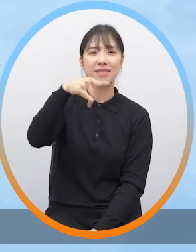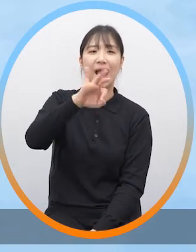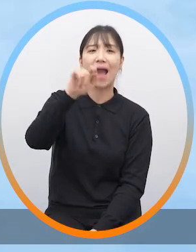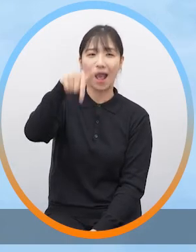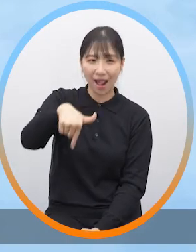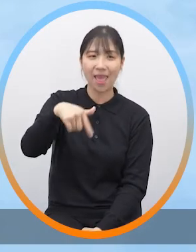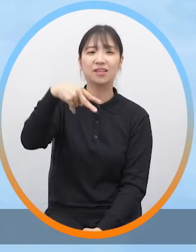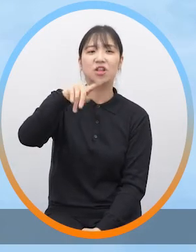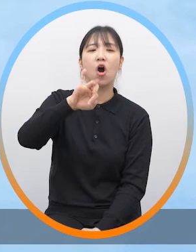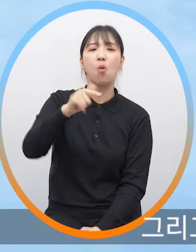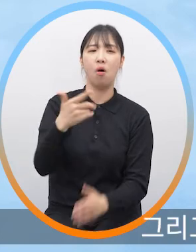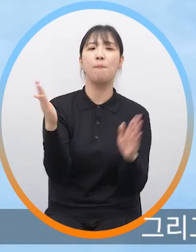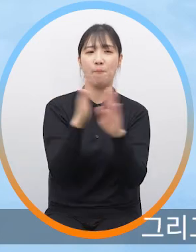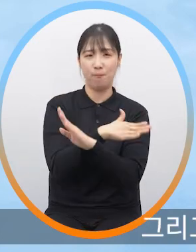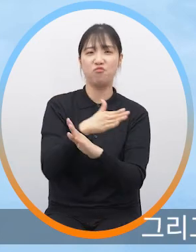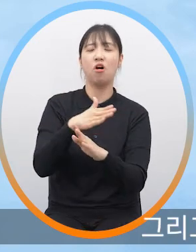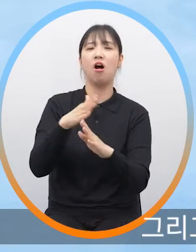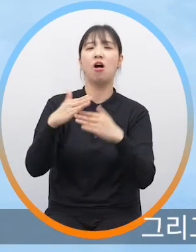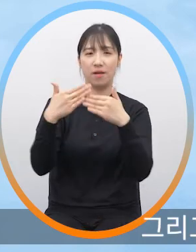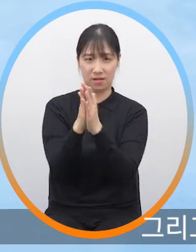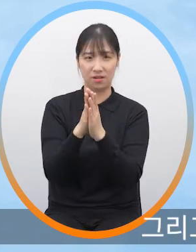철폐합니다. 그리고